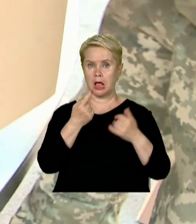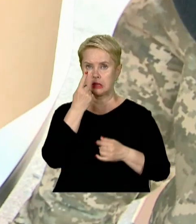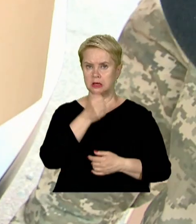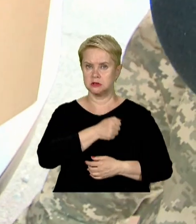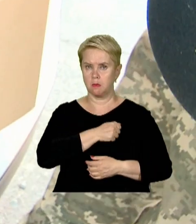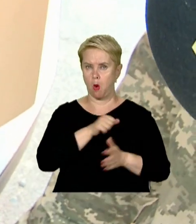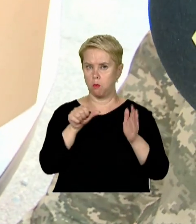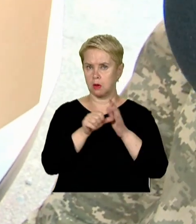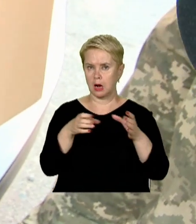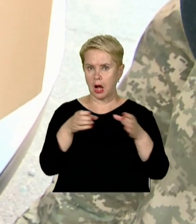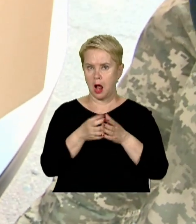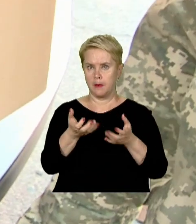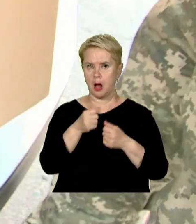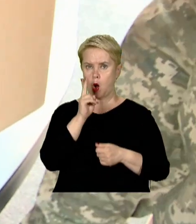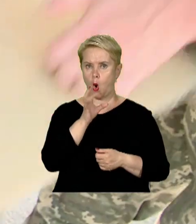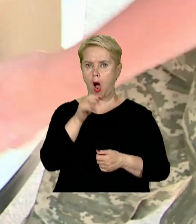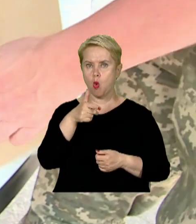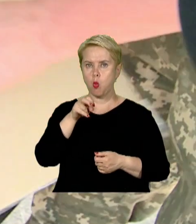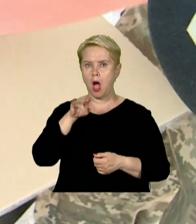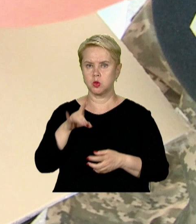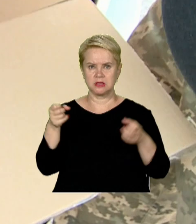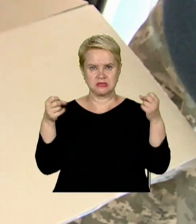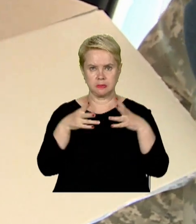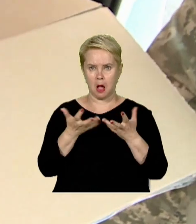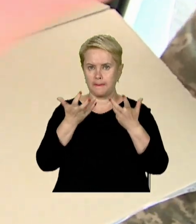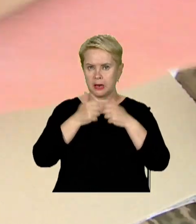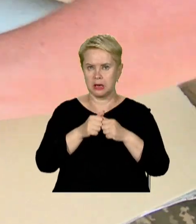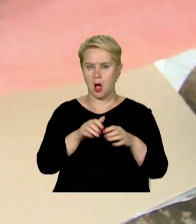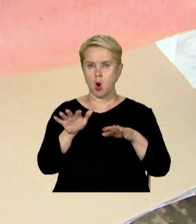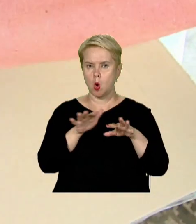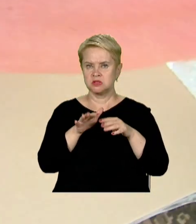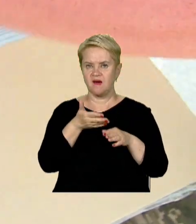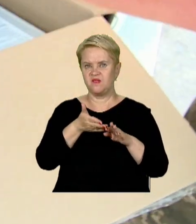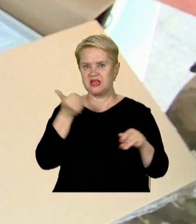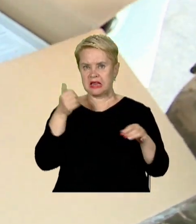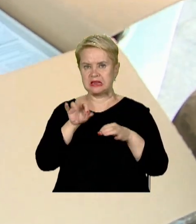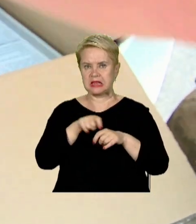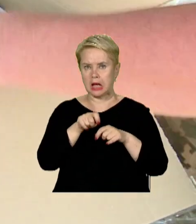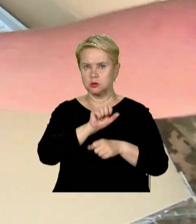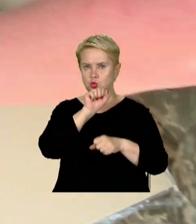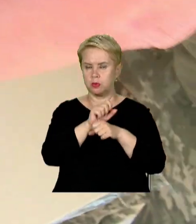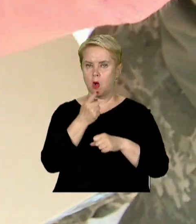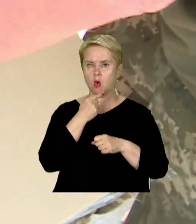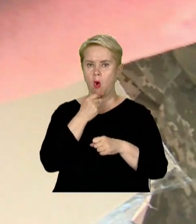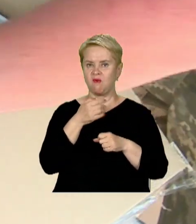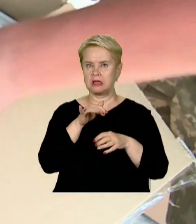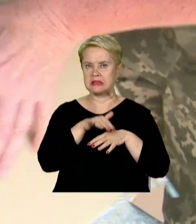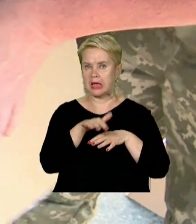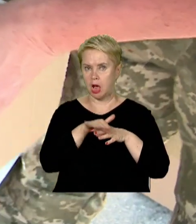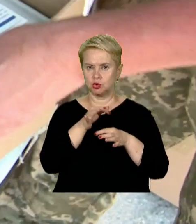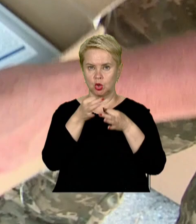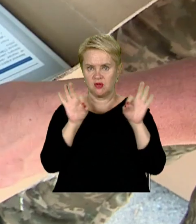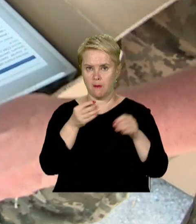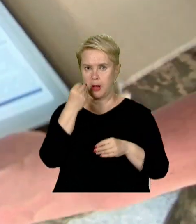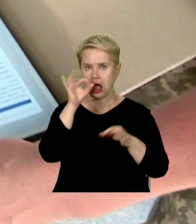з бойових бригад придбали коагулятор. Це спеціальний прилад для розтину та видалення тканин та зупинки кровотечі. Апарат